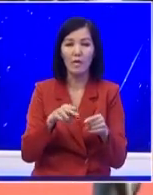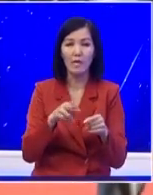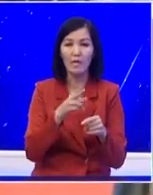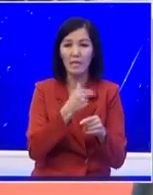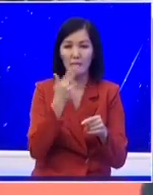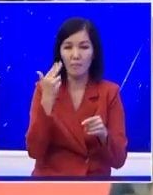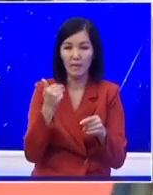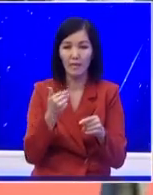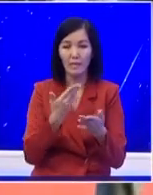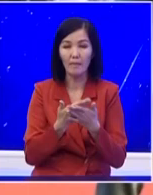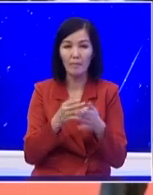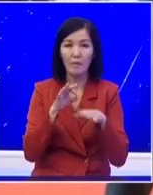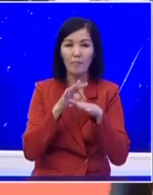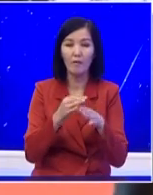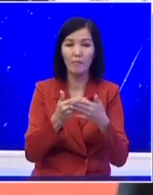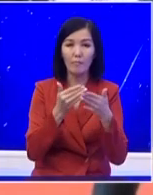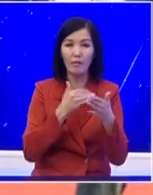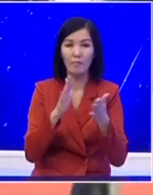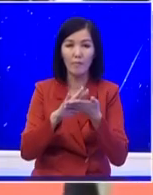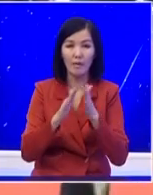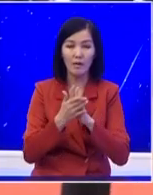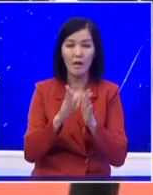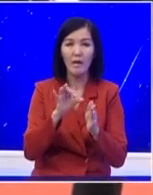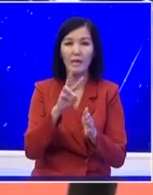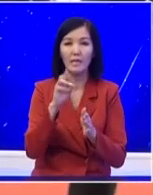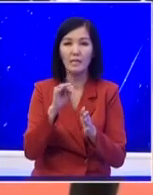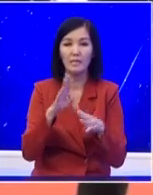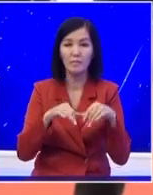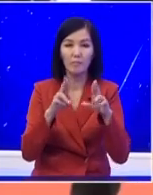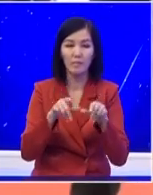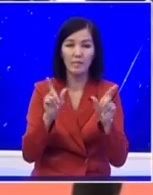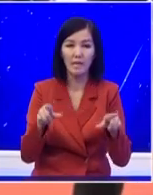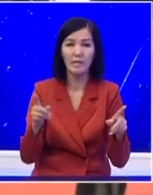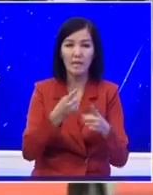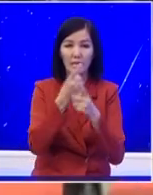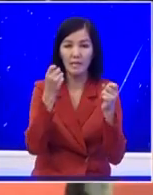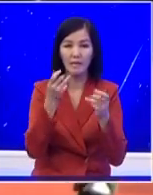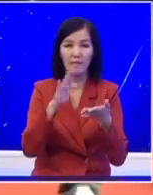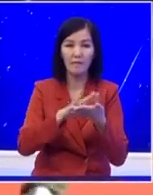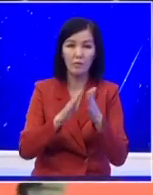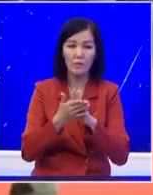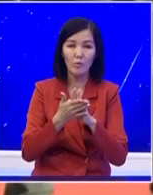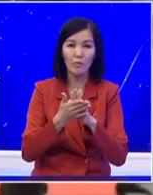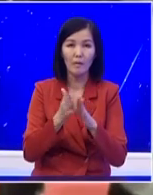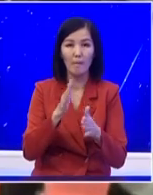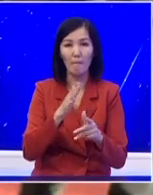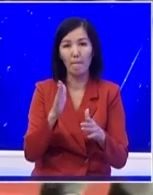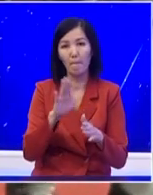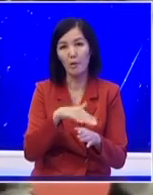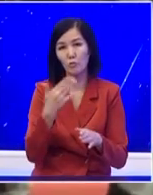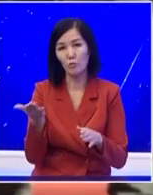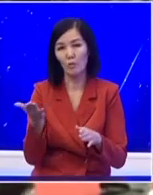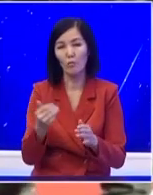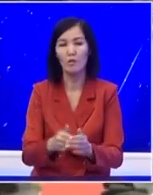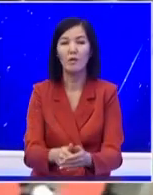на пост заявил, что уже провел предварительные переговоры с аргентинским специалистом и заявил, что стороны договорились между собой. Обзор